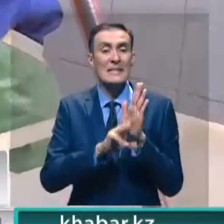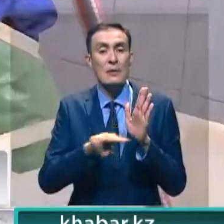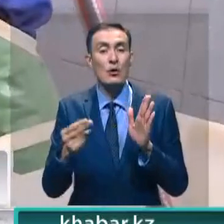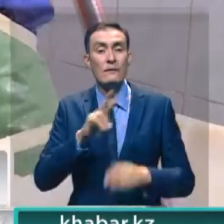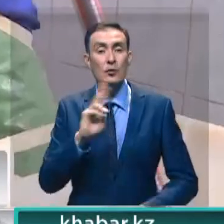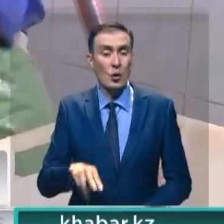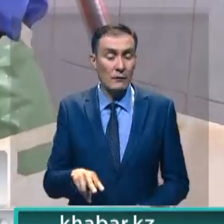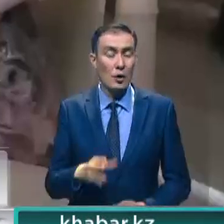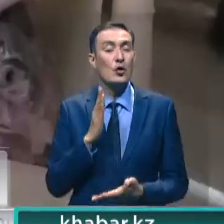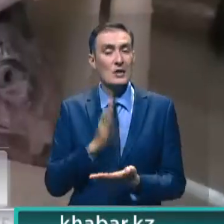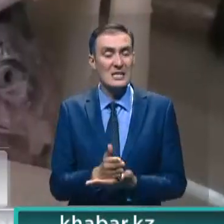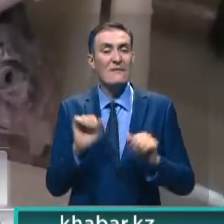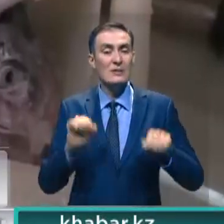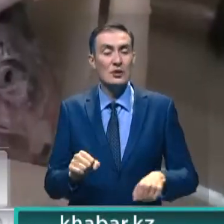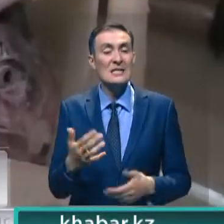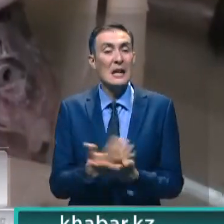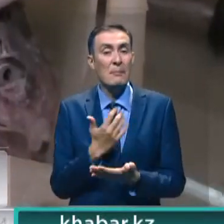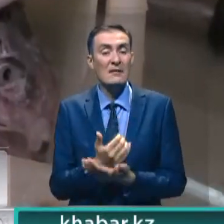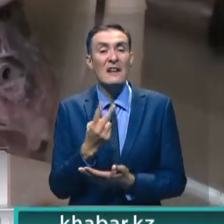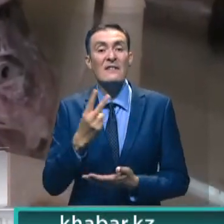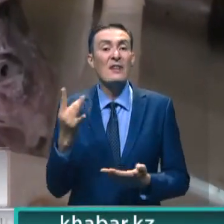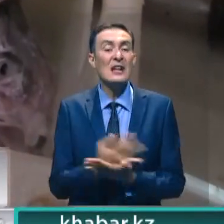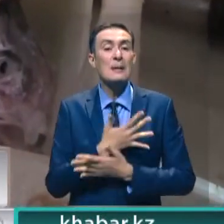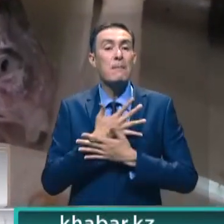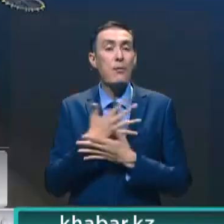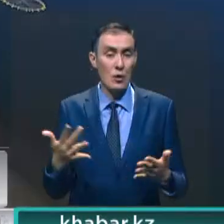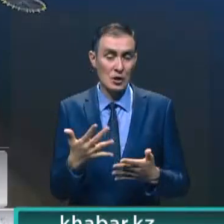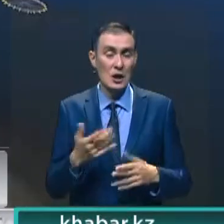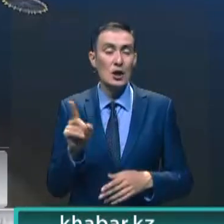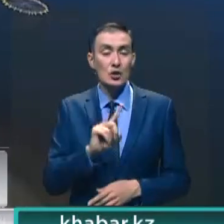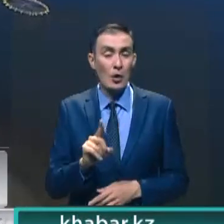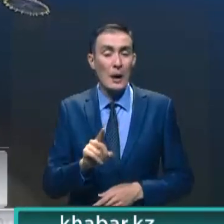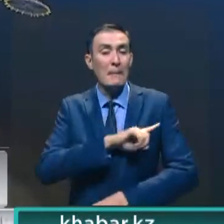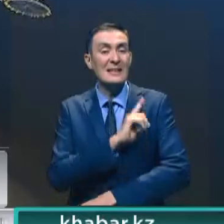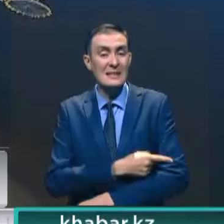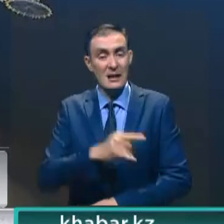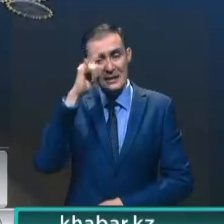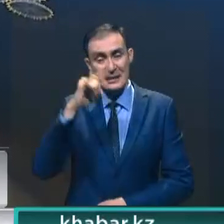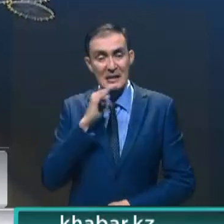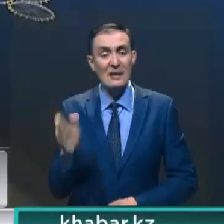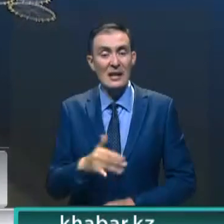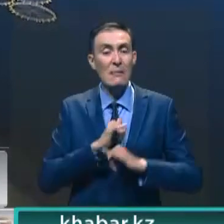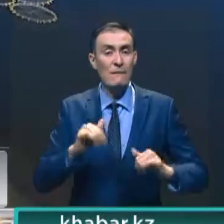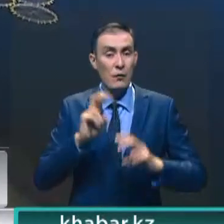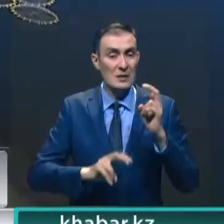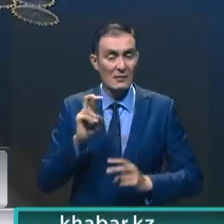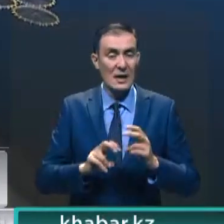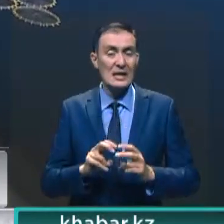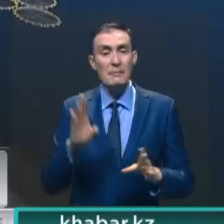миллионов долларов. Но есть возможности зарабатывать в 2 раза больше. Все потому, что потенциал отечественного рыбоводства с